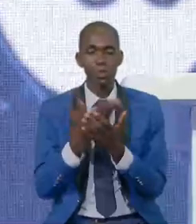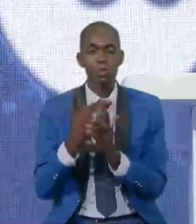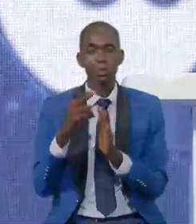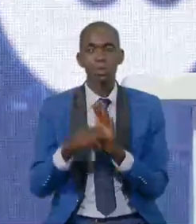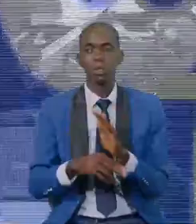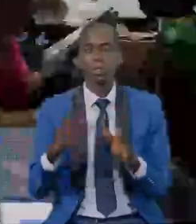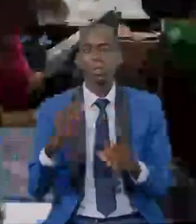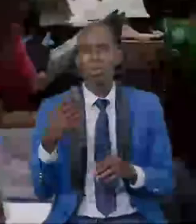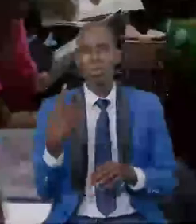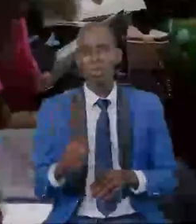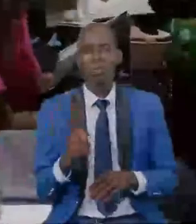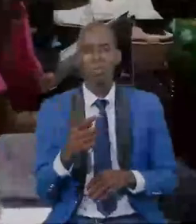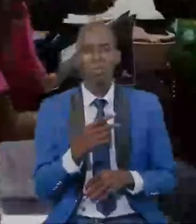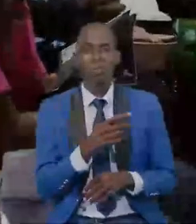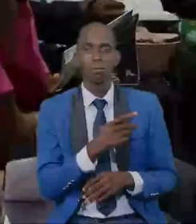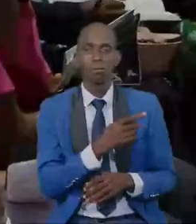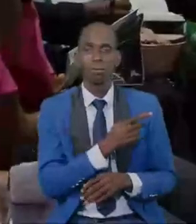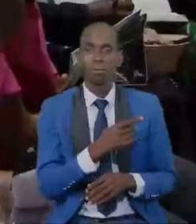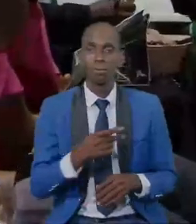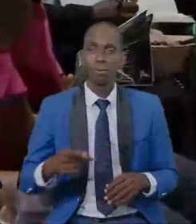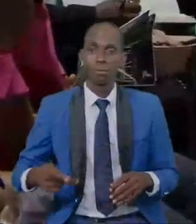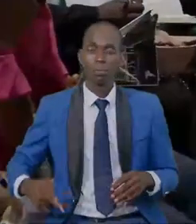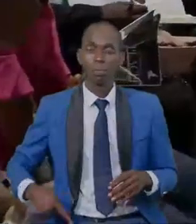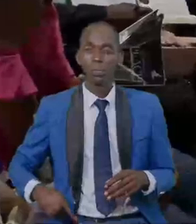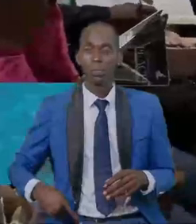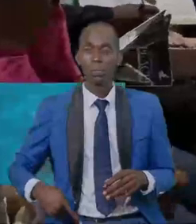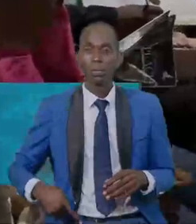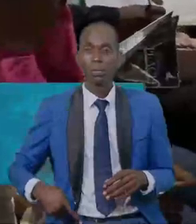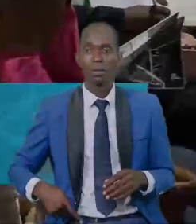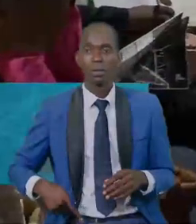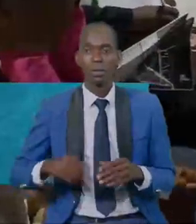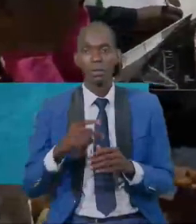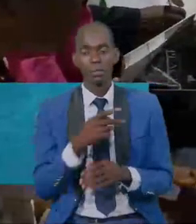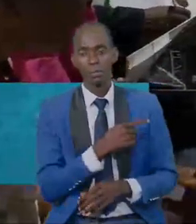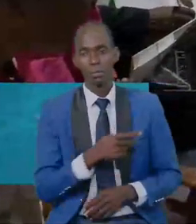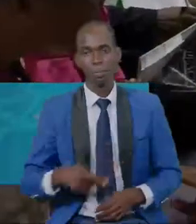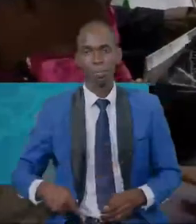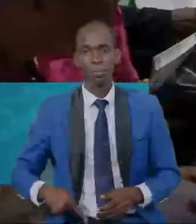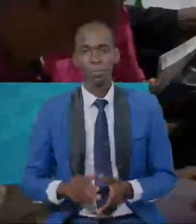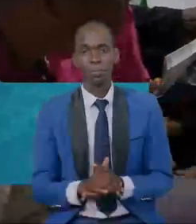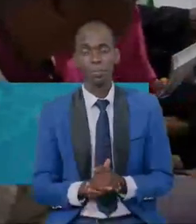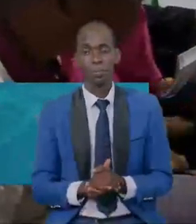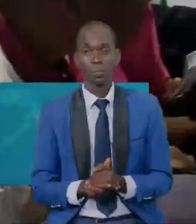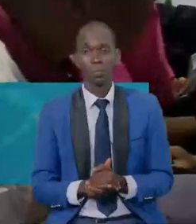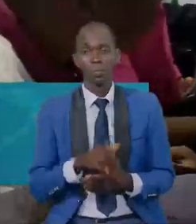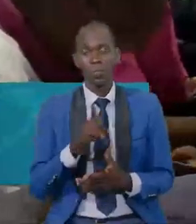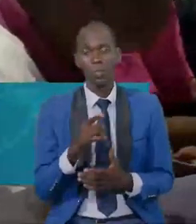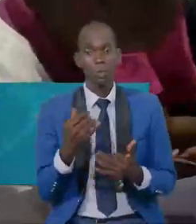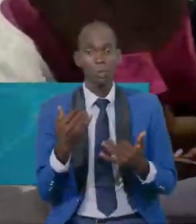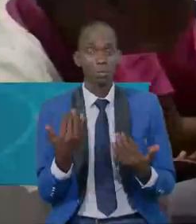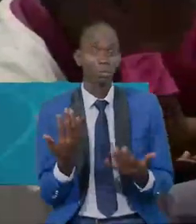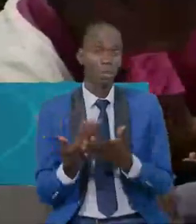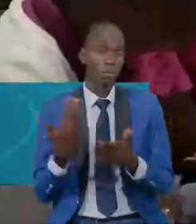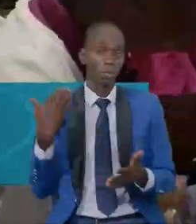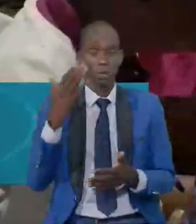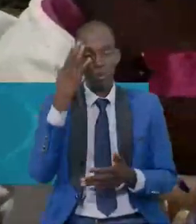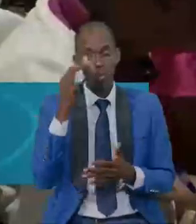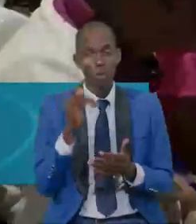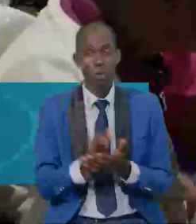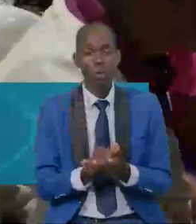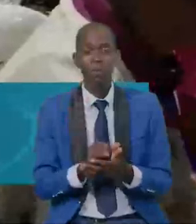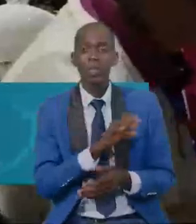the prince. C'est la bonté précieuse et présente du prince. You know now that Christ is the